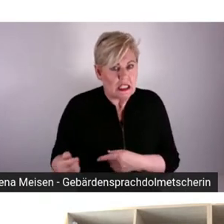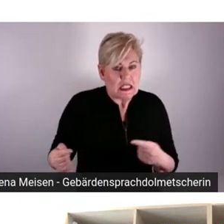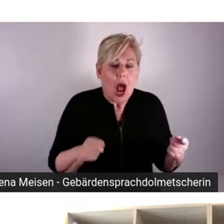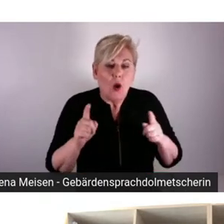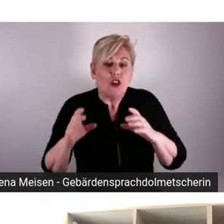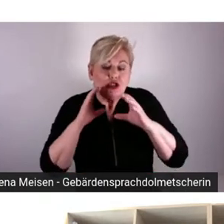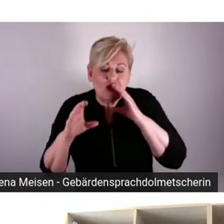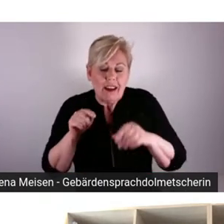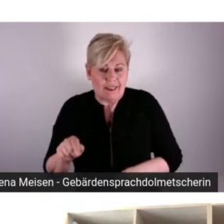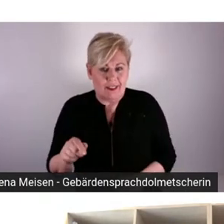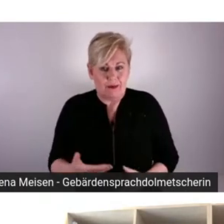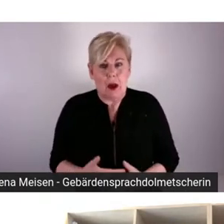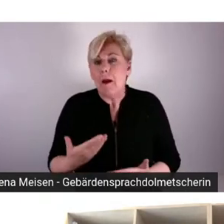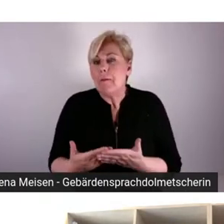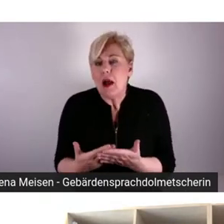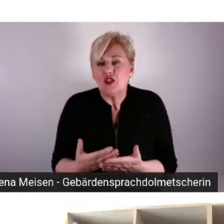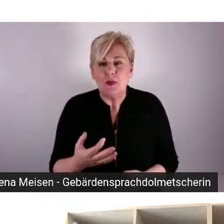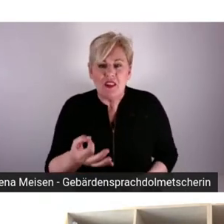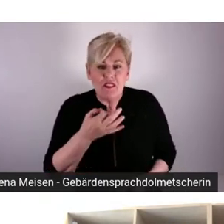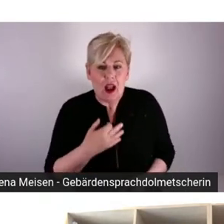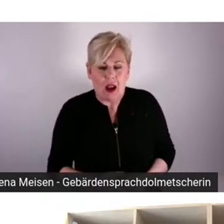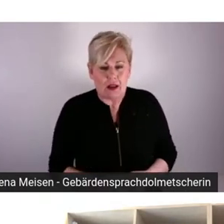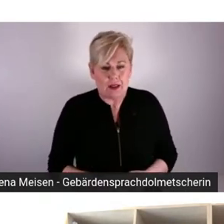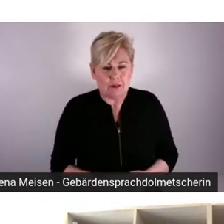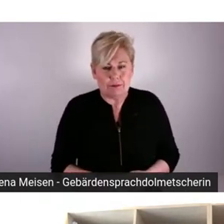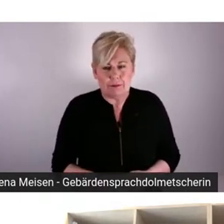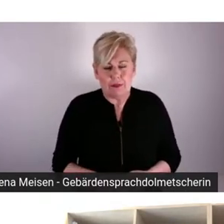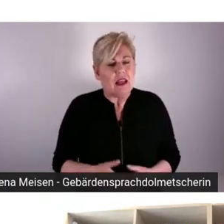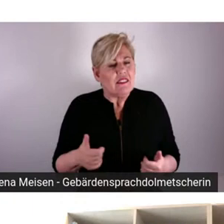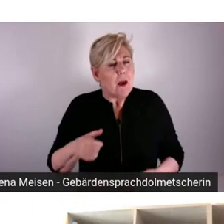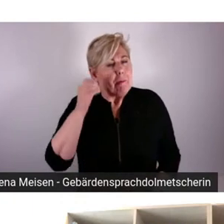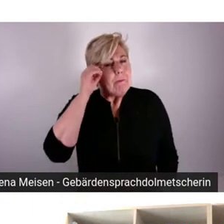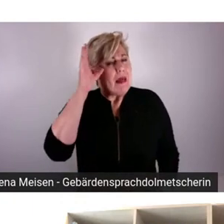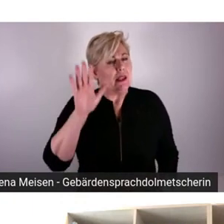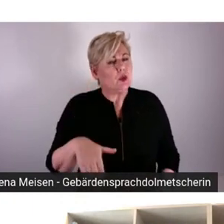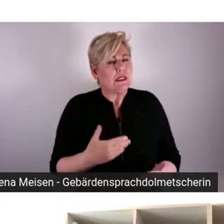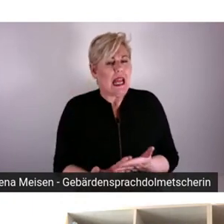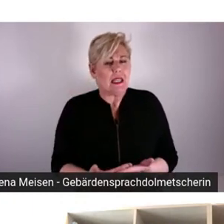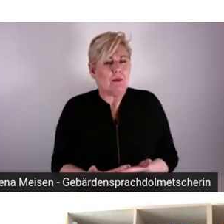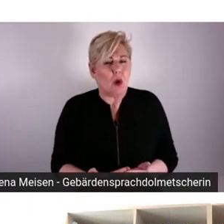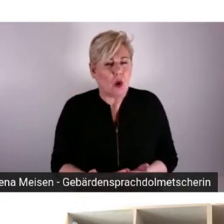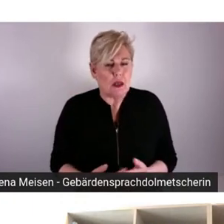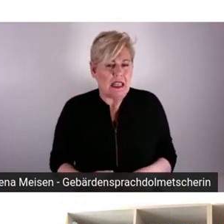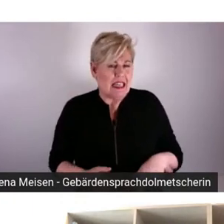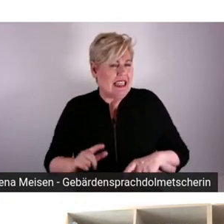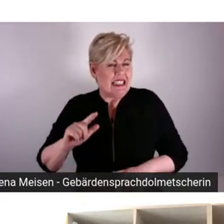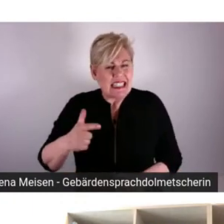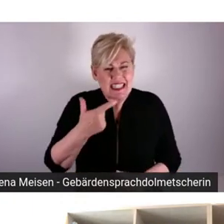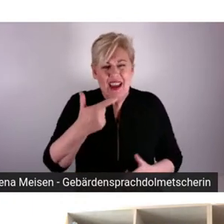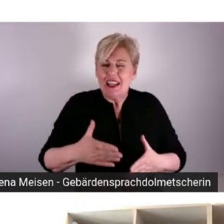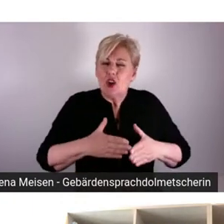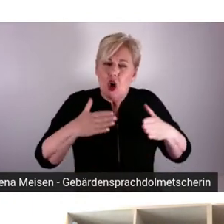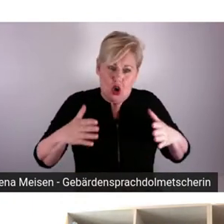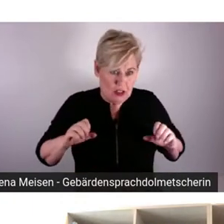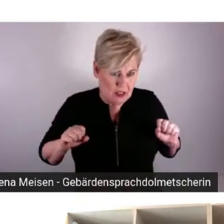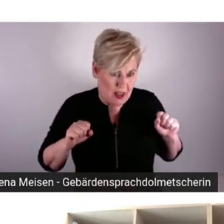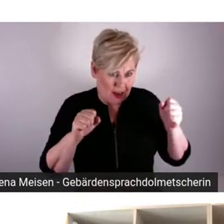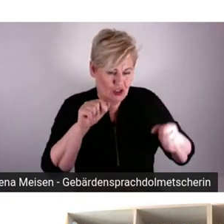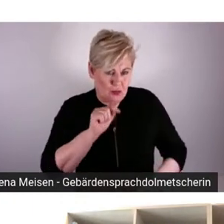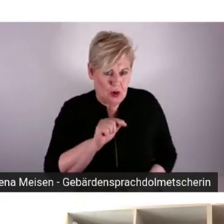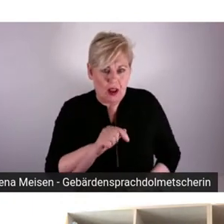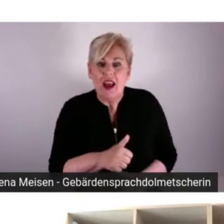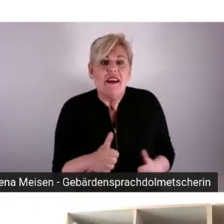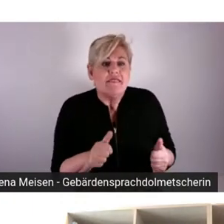auch. Beispielsweise die Frage, welches denn die Pläne wären, um das Bildungsengagement, das zweitgrößte Engagementfeld, dann